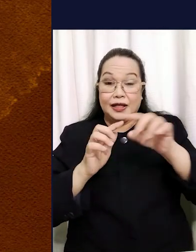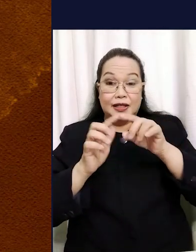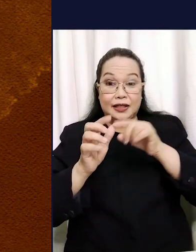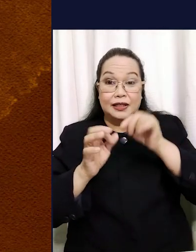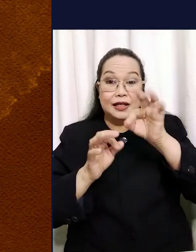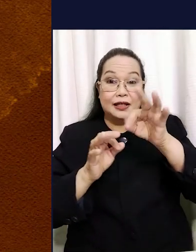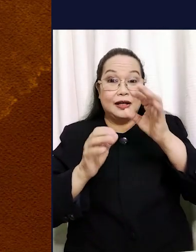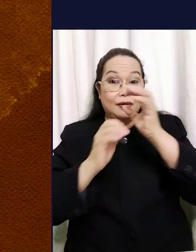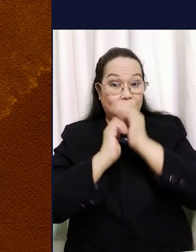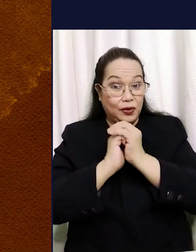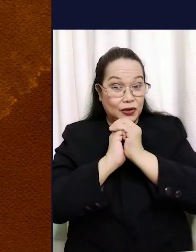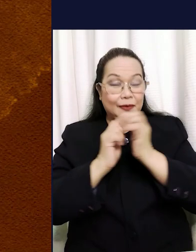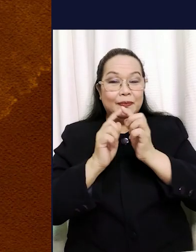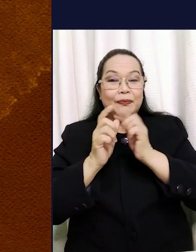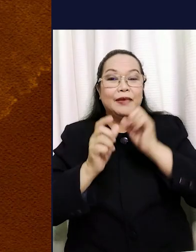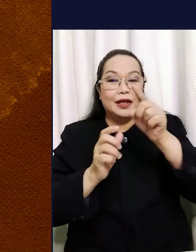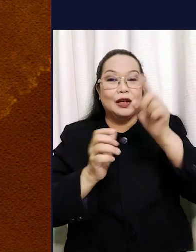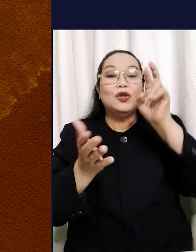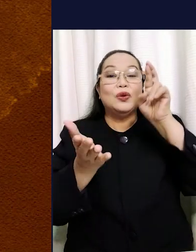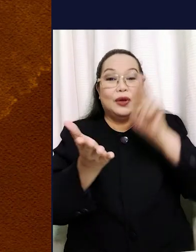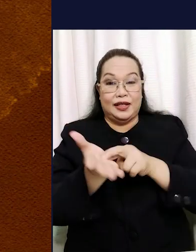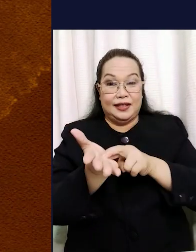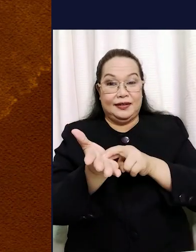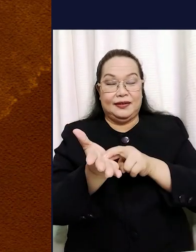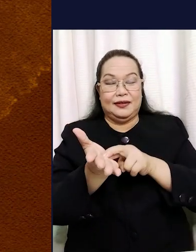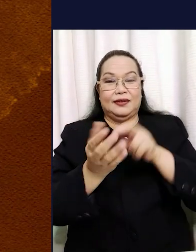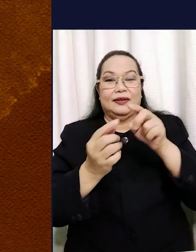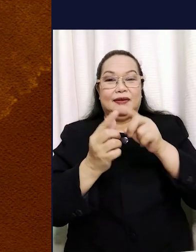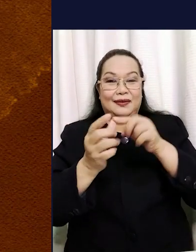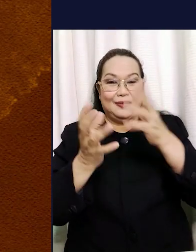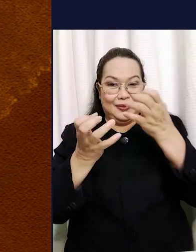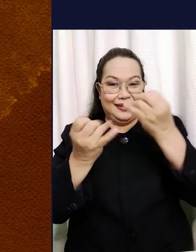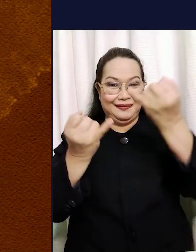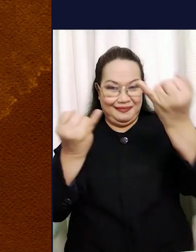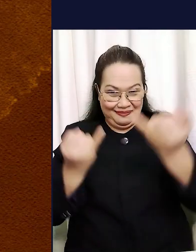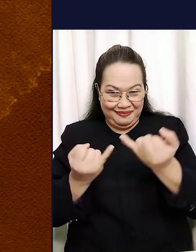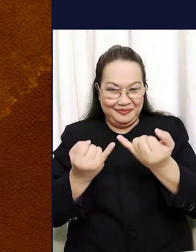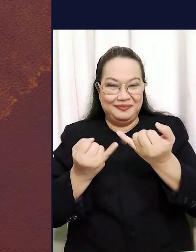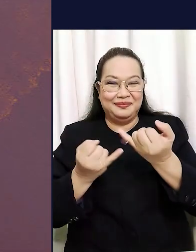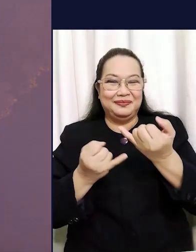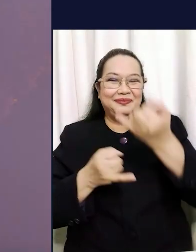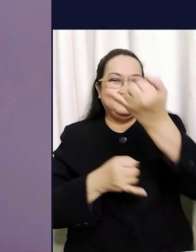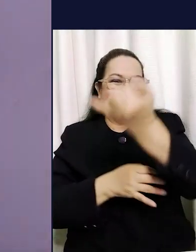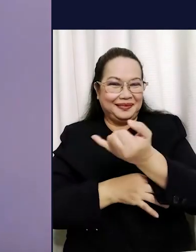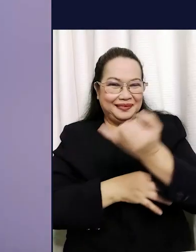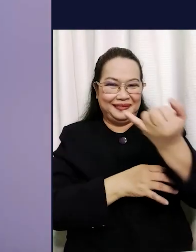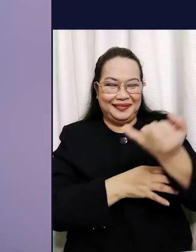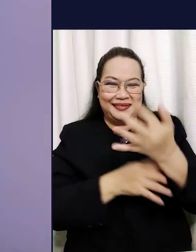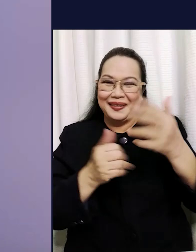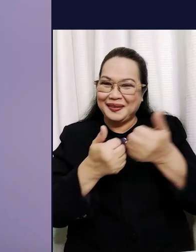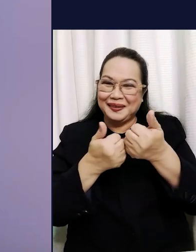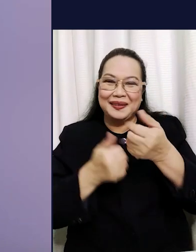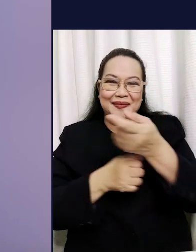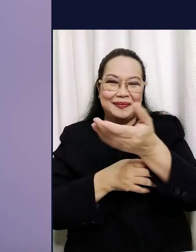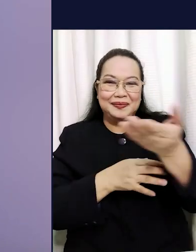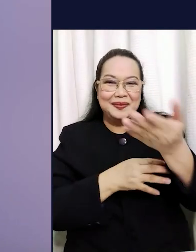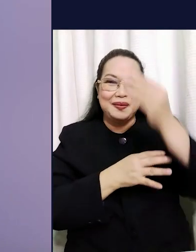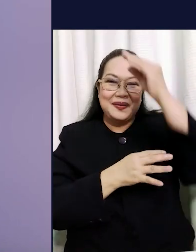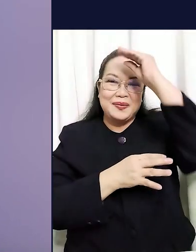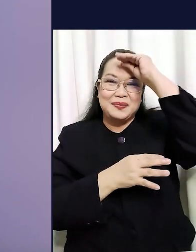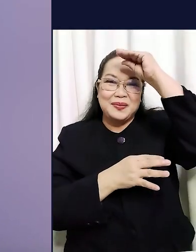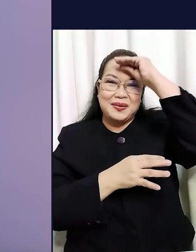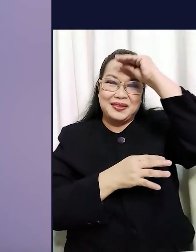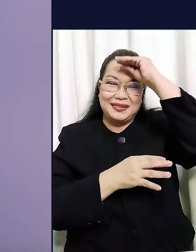service, mag-register po kayo. At ganun din, nais kong hamunin at anyayahan yung